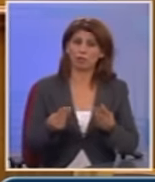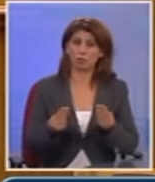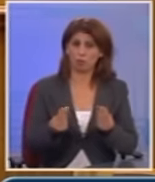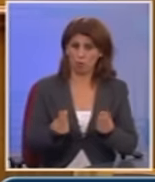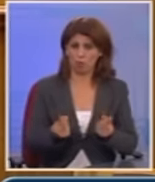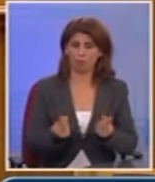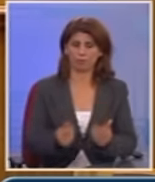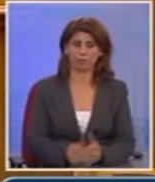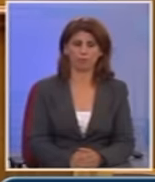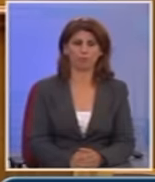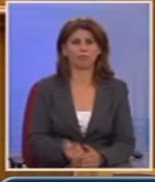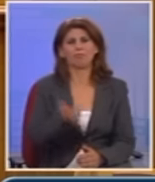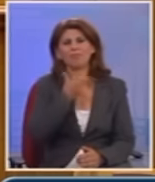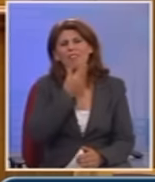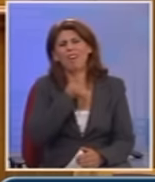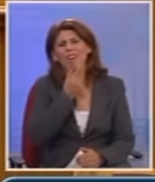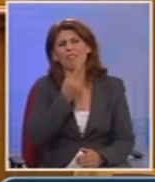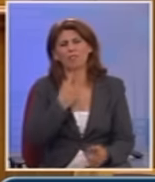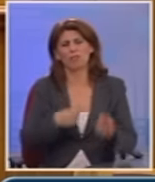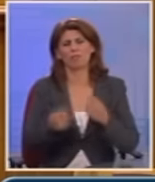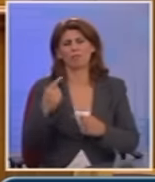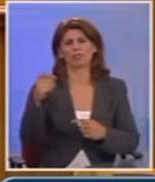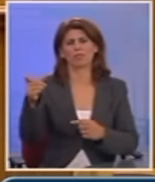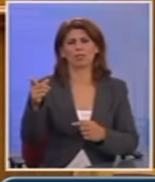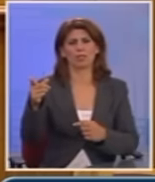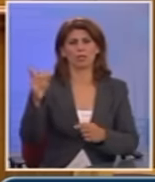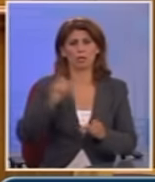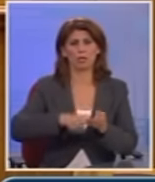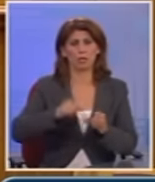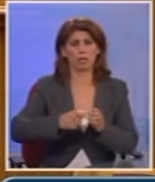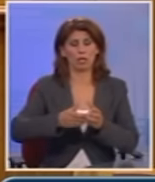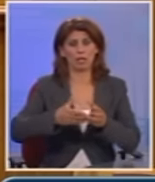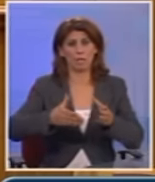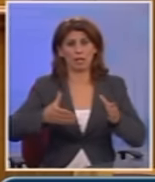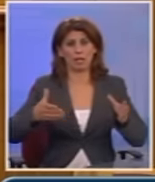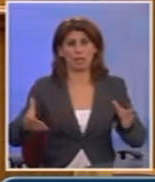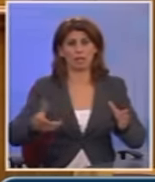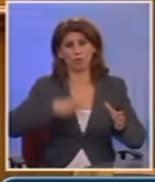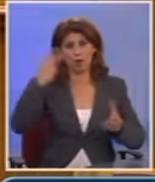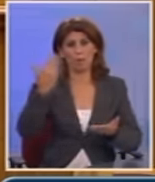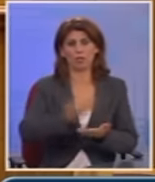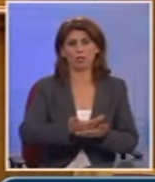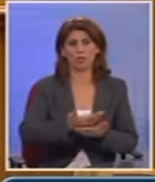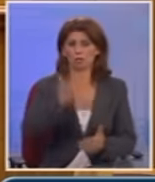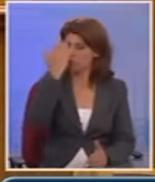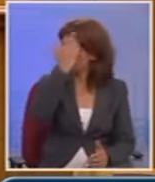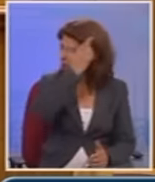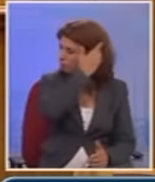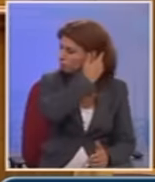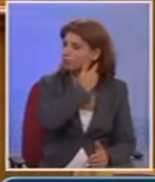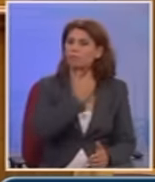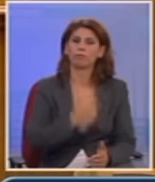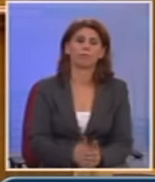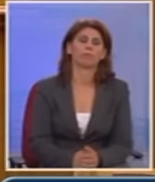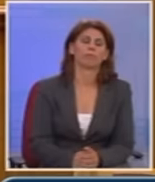τρόπο εύκολες αφορμές στους εταίρους για την μεγέθυνση των απαιτήσεών τους. Κατά